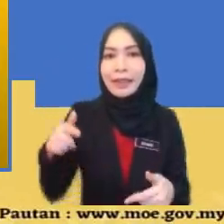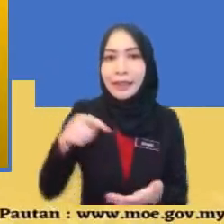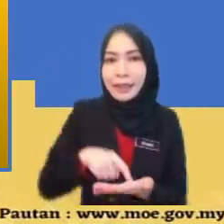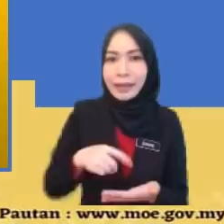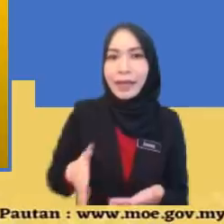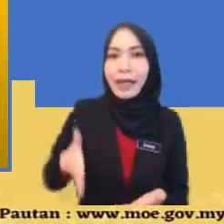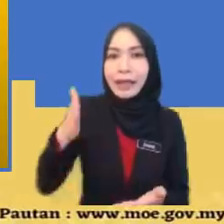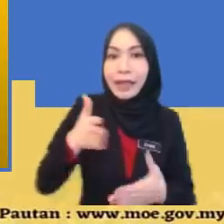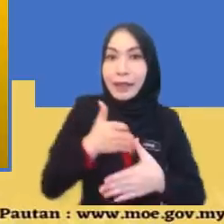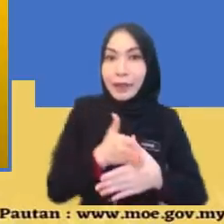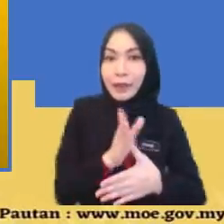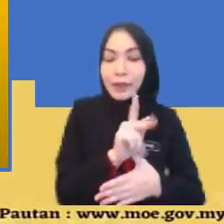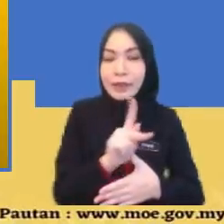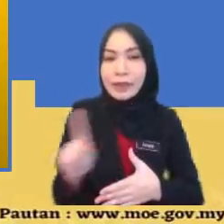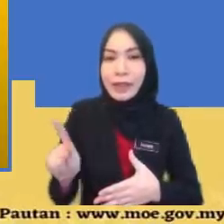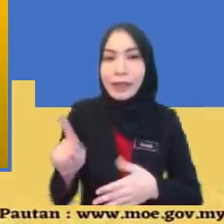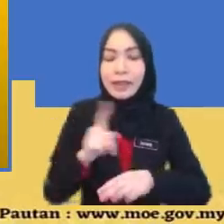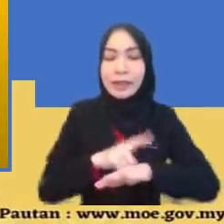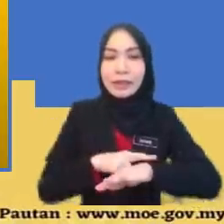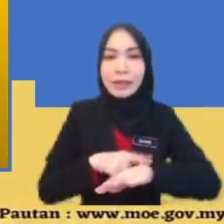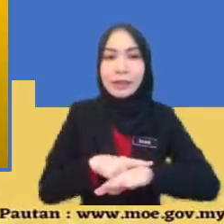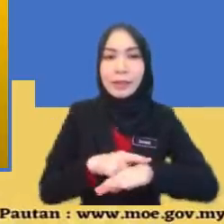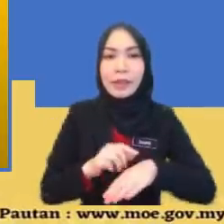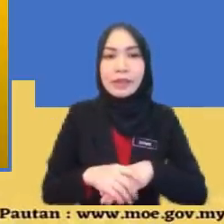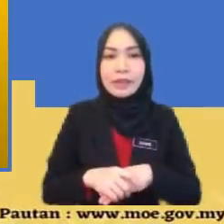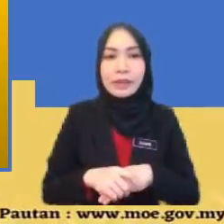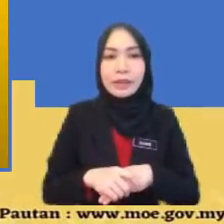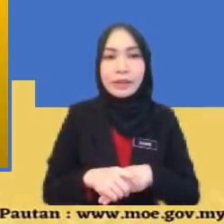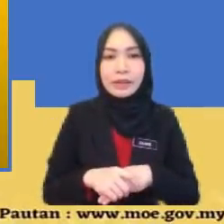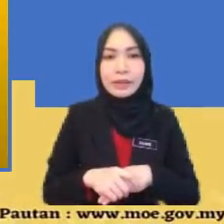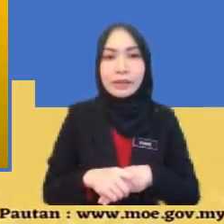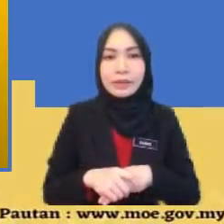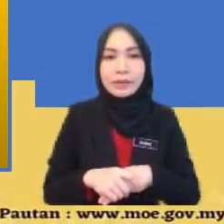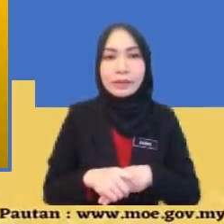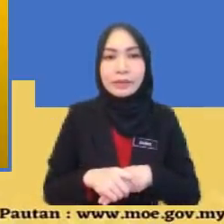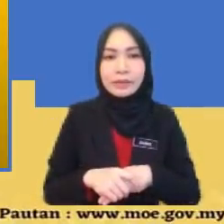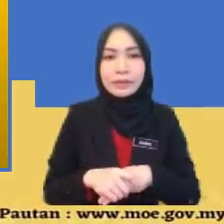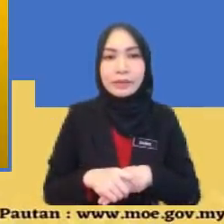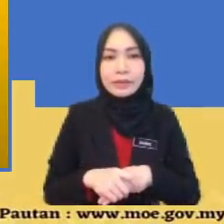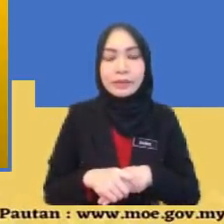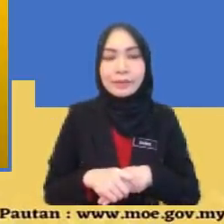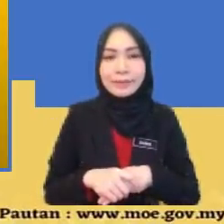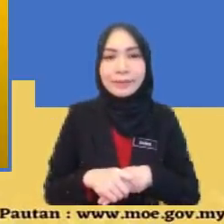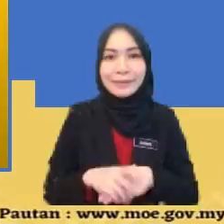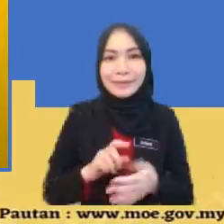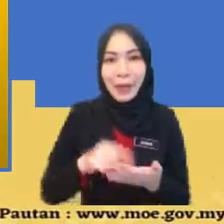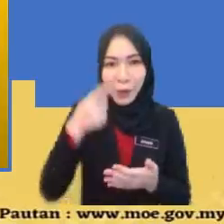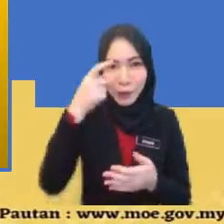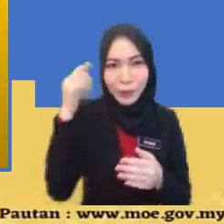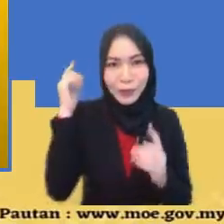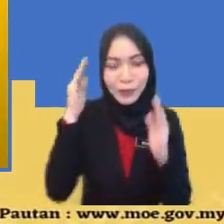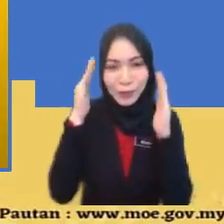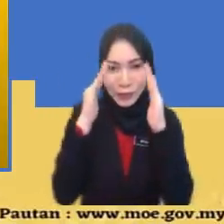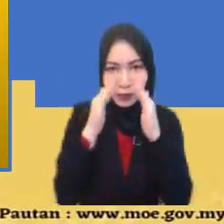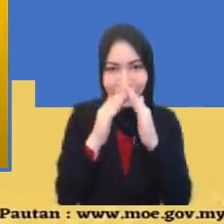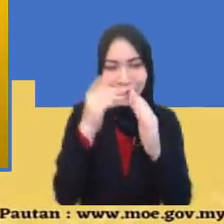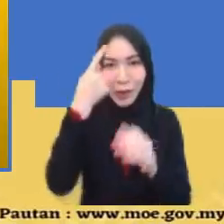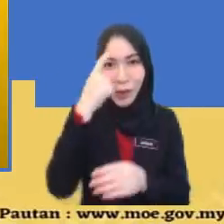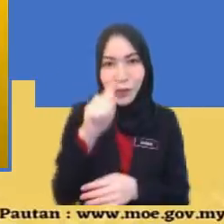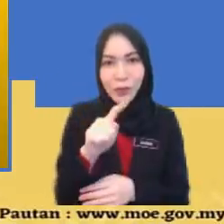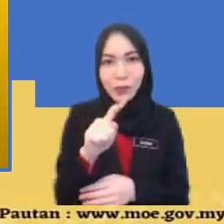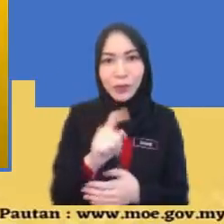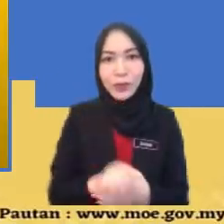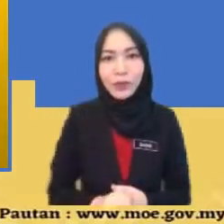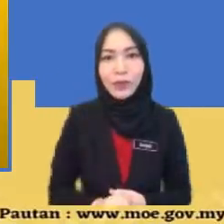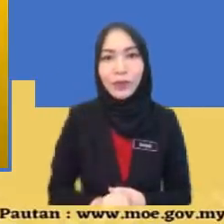Allah kepada jpn PPD dan sekolah atau Tujuannya adalah untuk follow up dan kulit jeruk berkaitan dengan perancangan